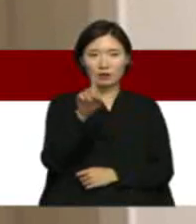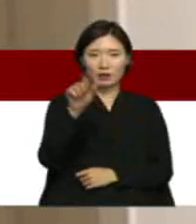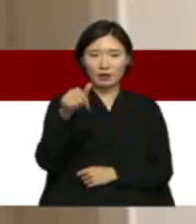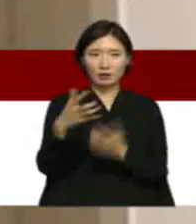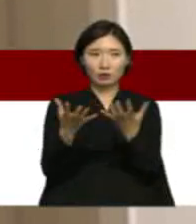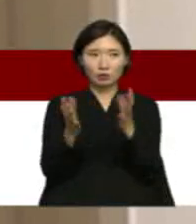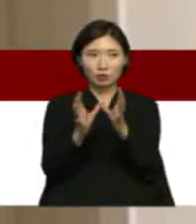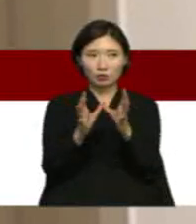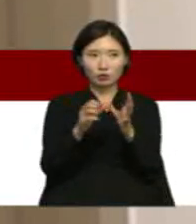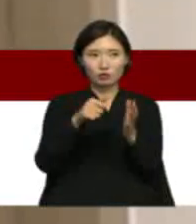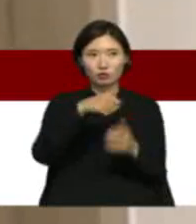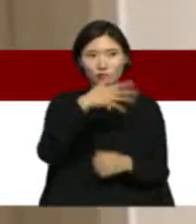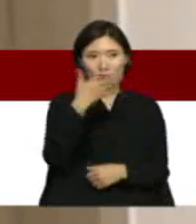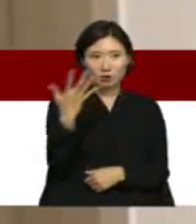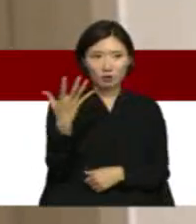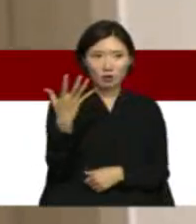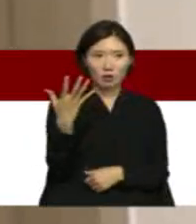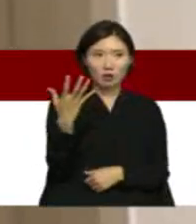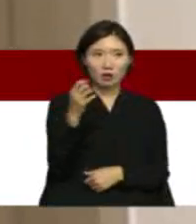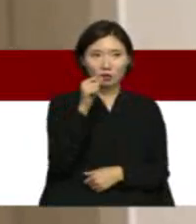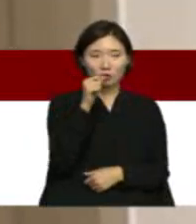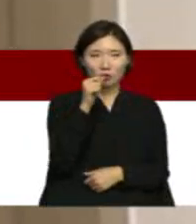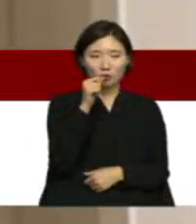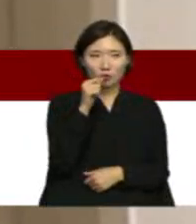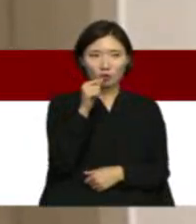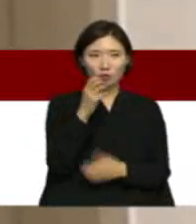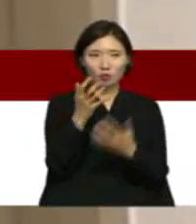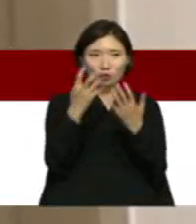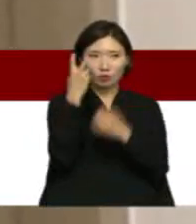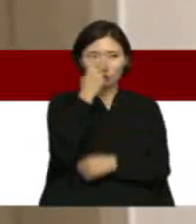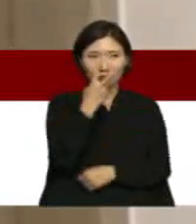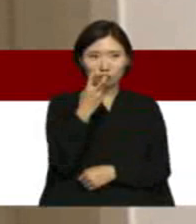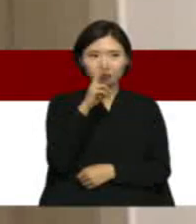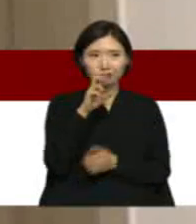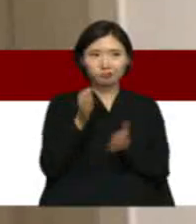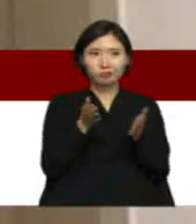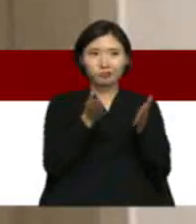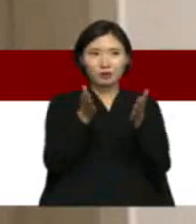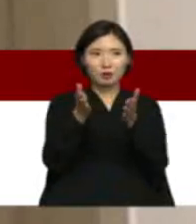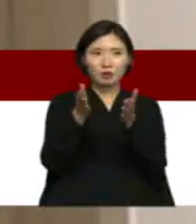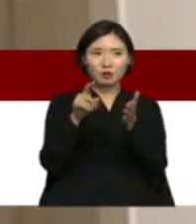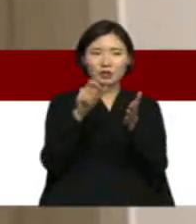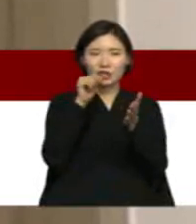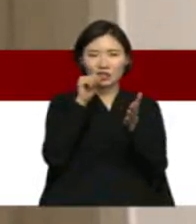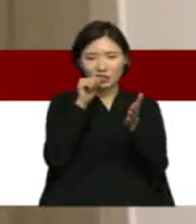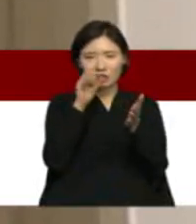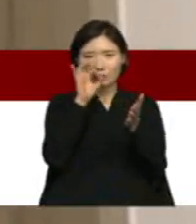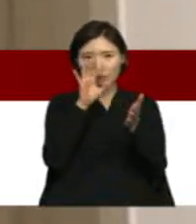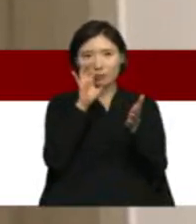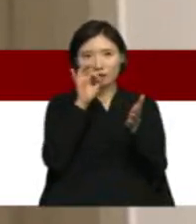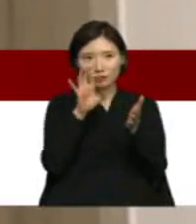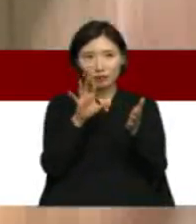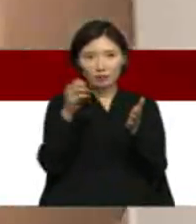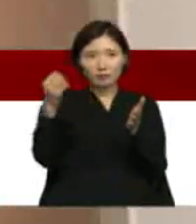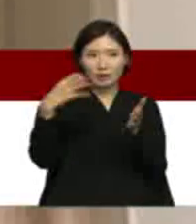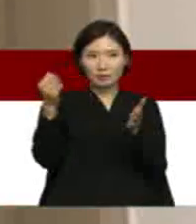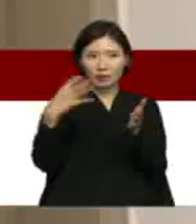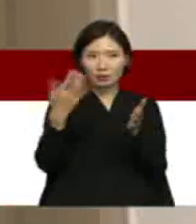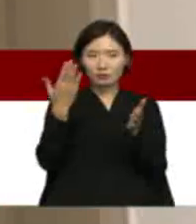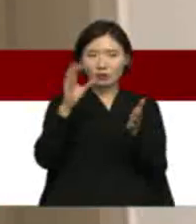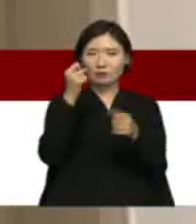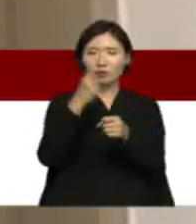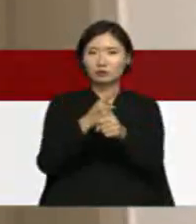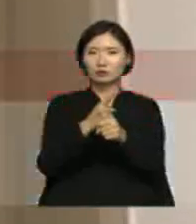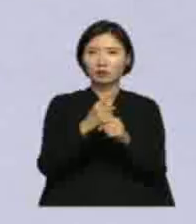그 유명한 오빠라 g01 뭐해서 여관 이렇게 아직 10대 영향을 안 된다 한결 저도 지금 벌써 다 올라왔고